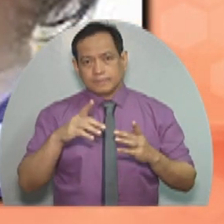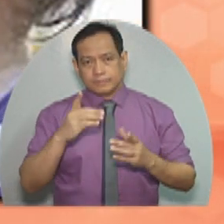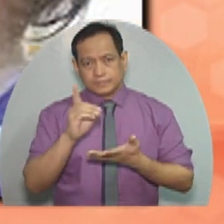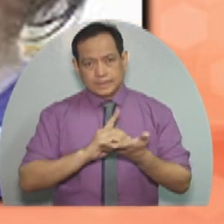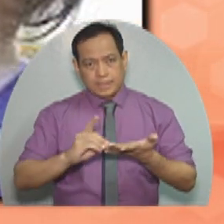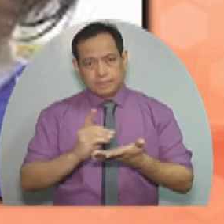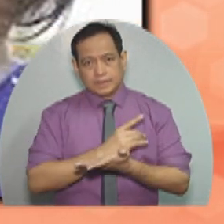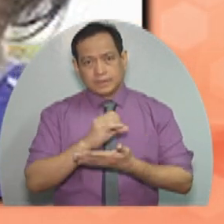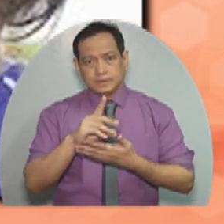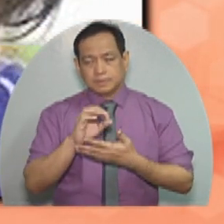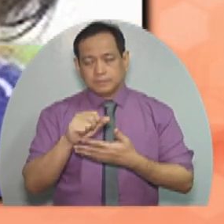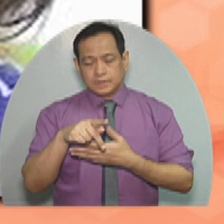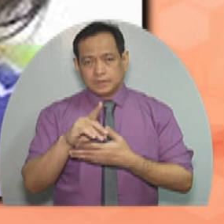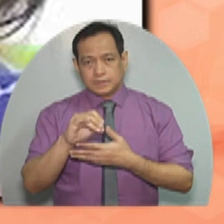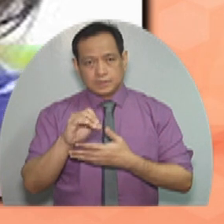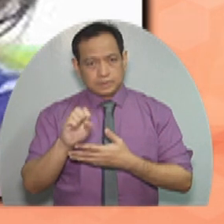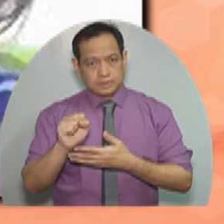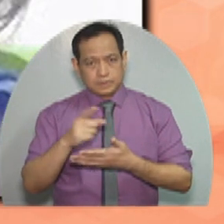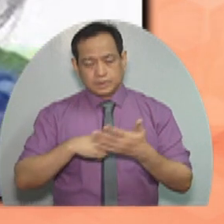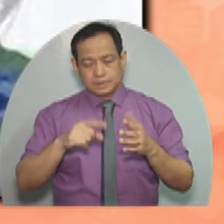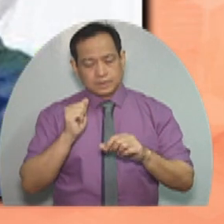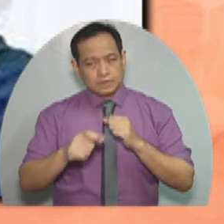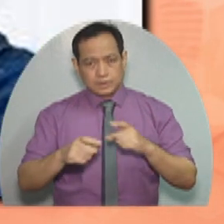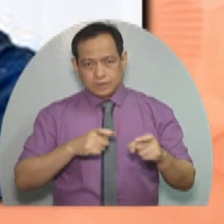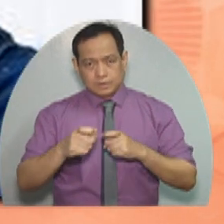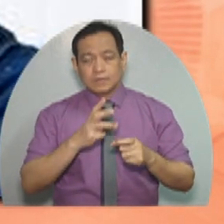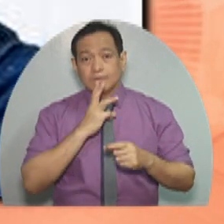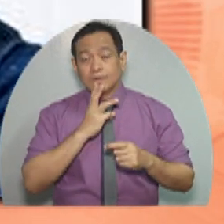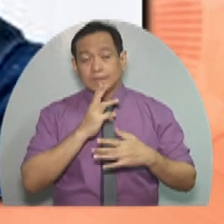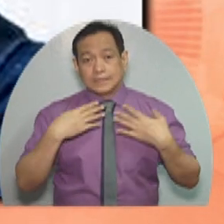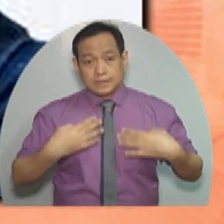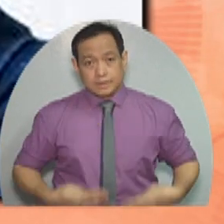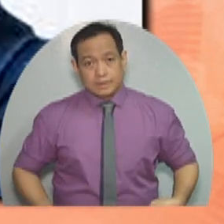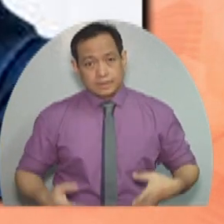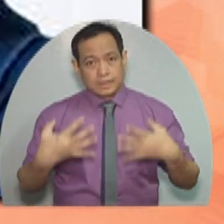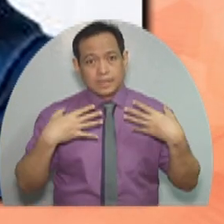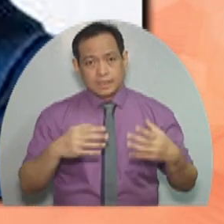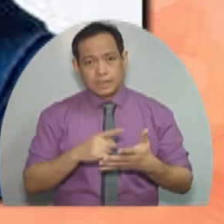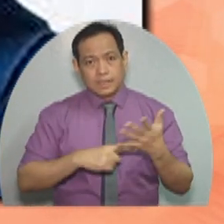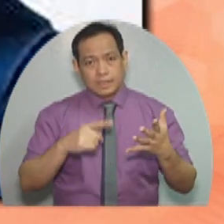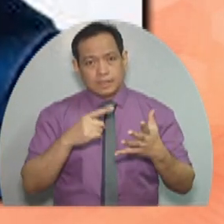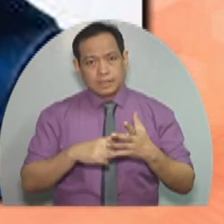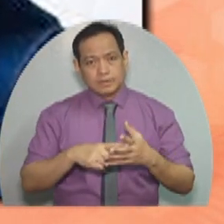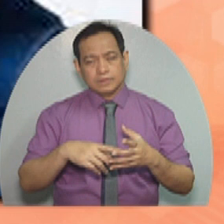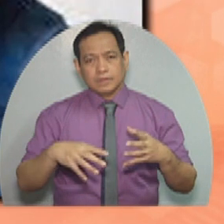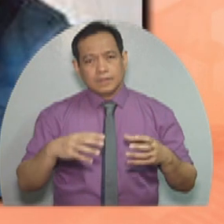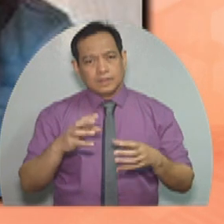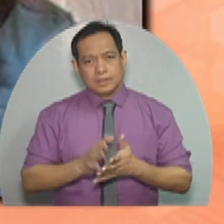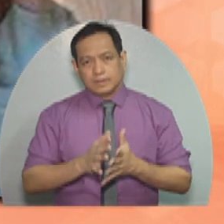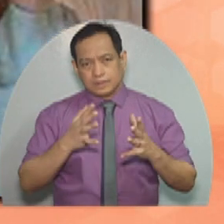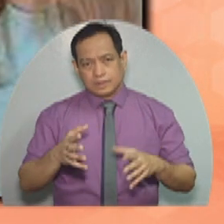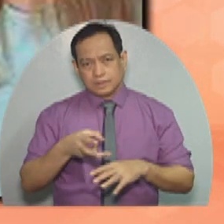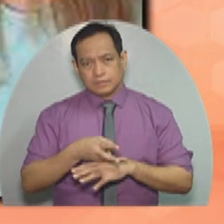diabetes insipidus, isang kondisyon kung saan hindi nakokontrol ang tubig sa katawan kaya malakas ang